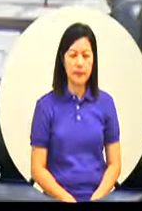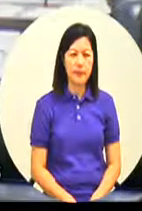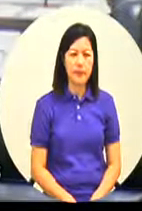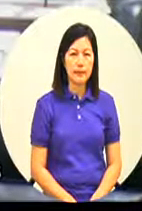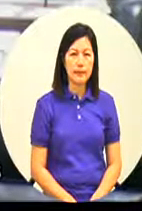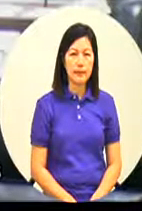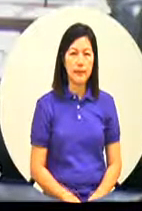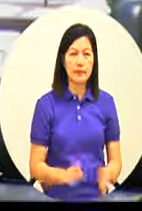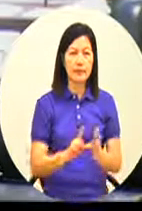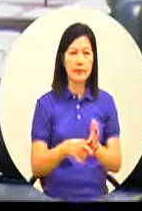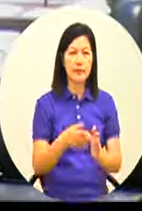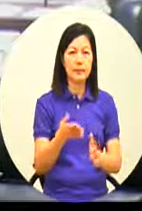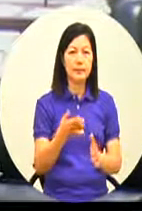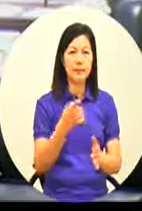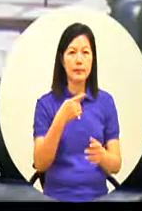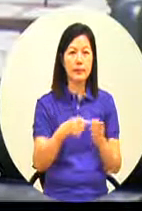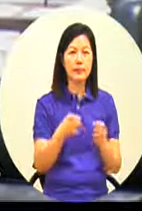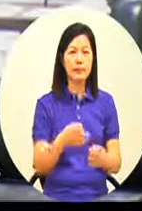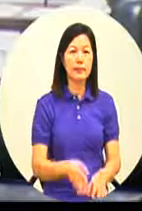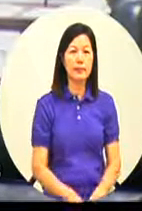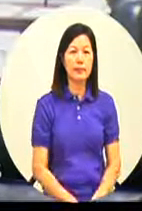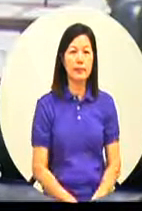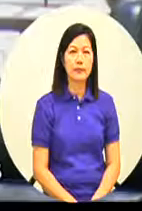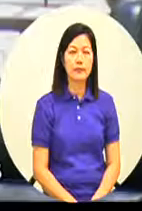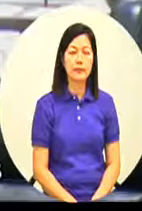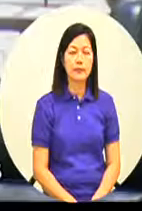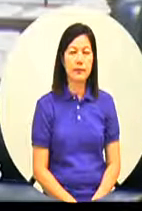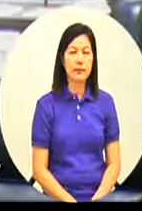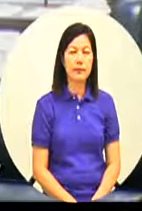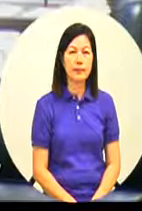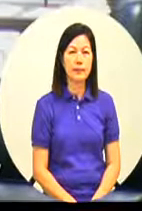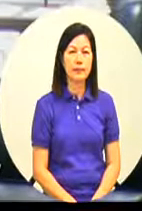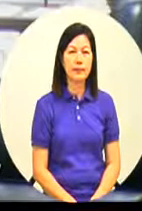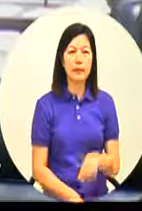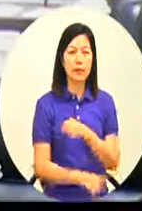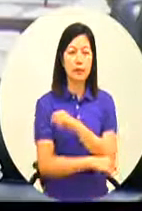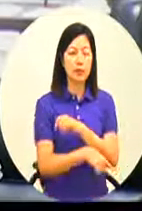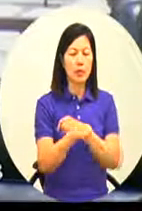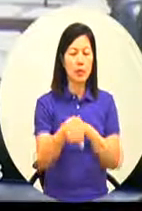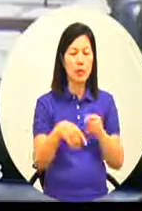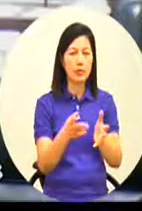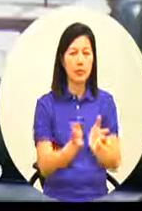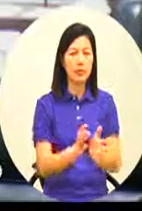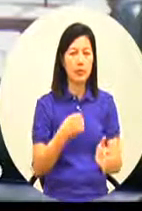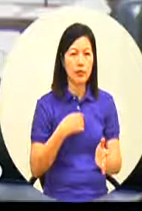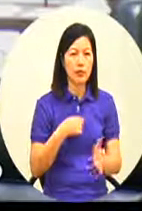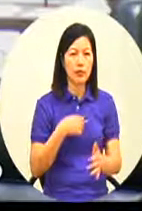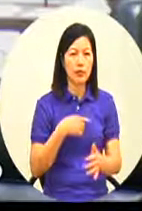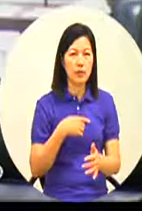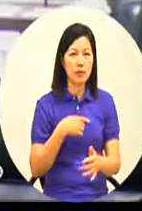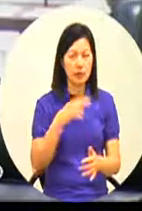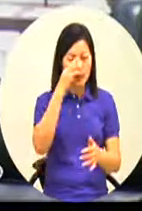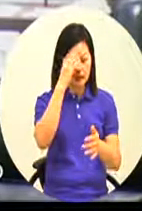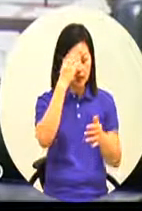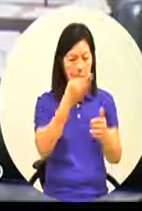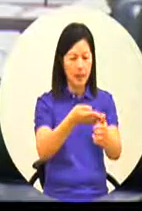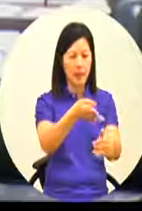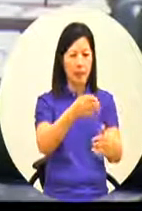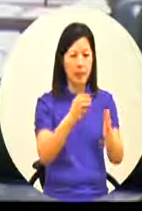时间再给1分钟。 谢谢主席，我最后要把我这个部分要先请局长这边反映一下，就